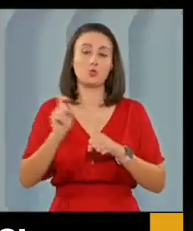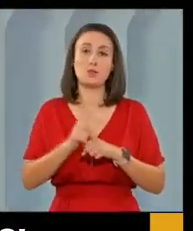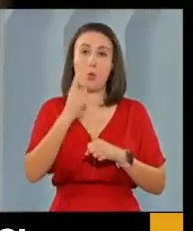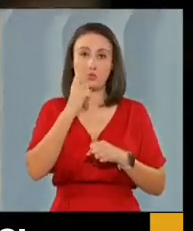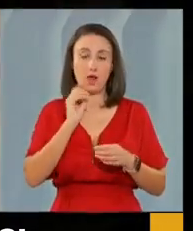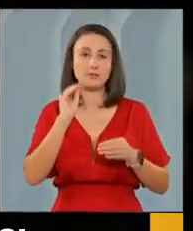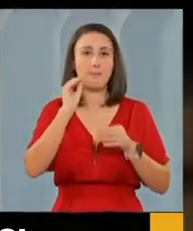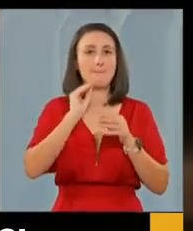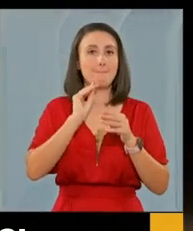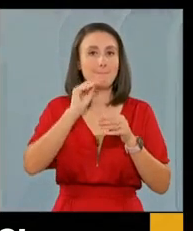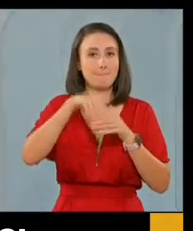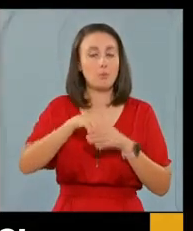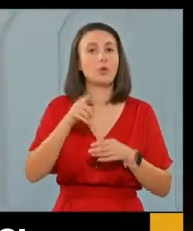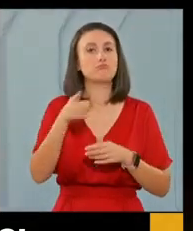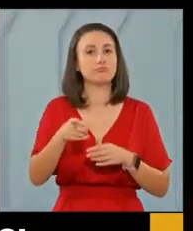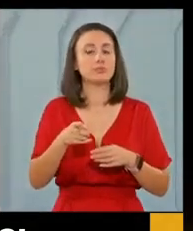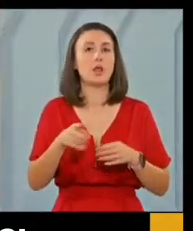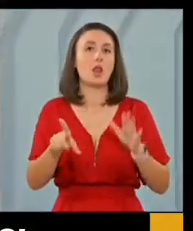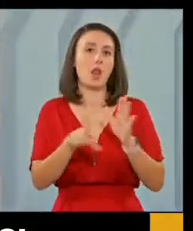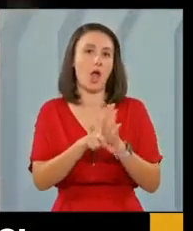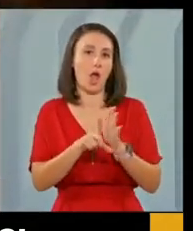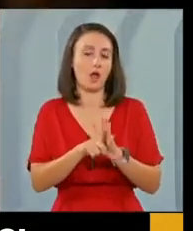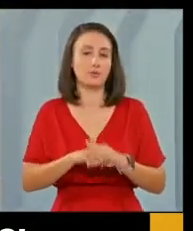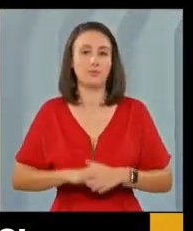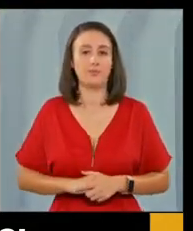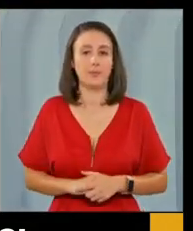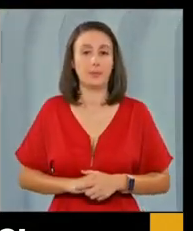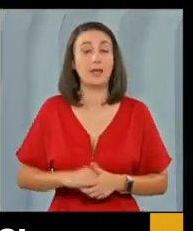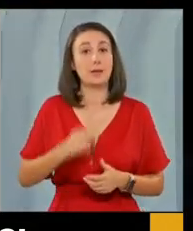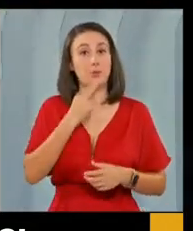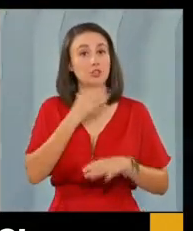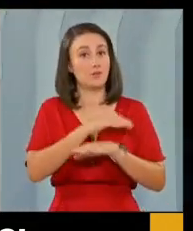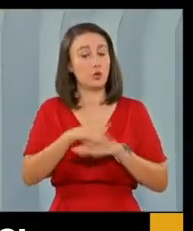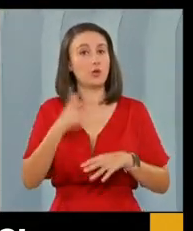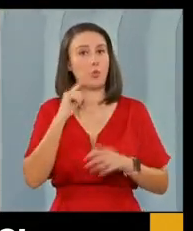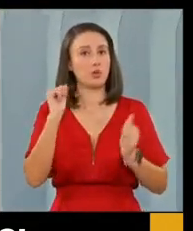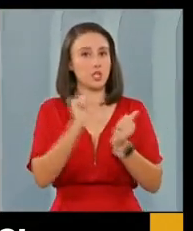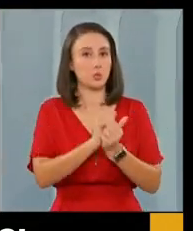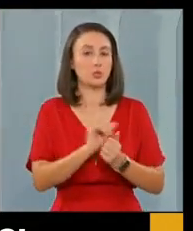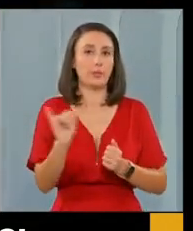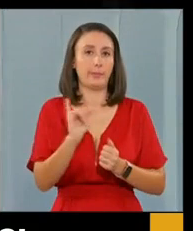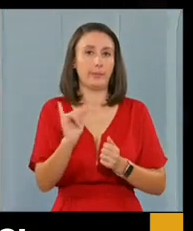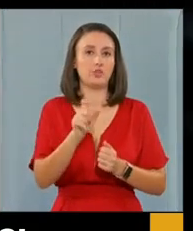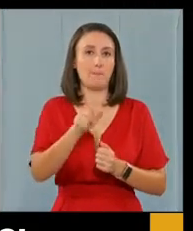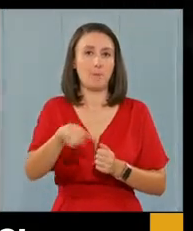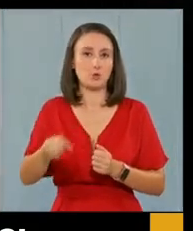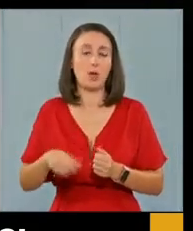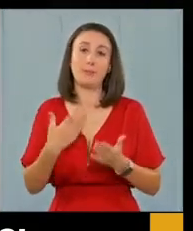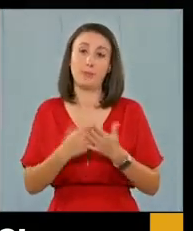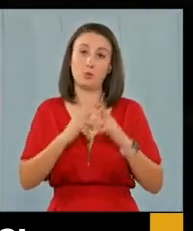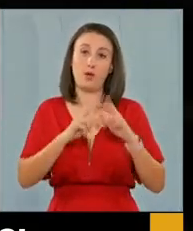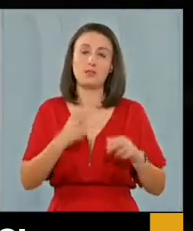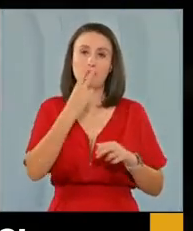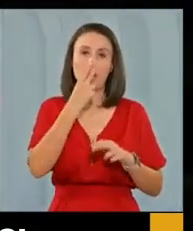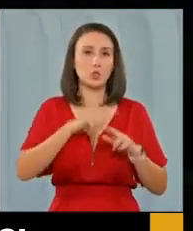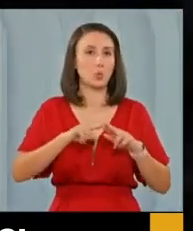încercat să introducă ilegal cetățeni străini în spațiul Schengen Polițiștii de frontieră au reținut pe cei implicați pentru cercetări pentru stabilirea